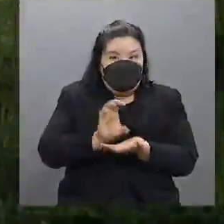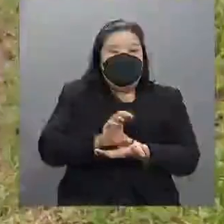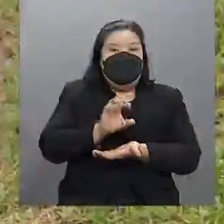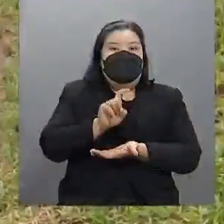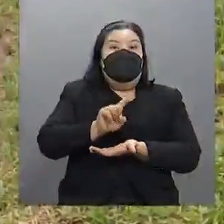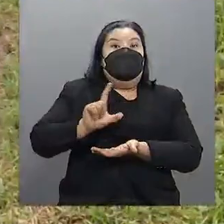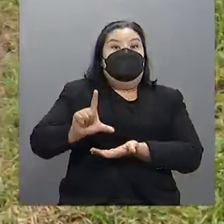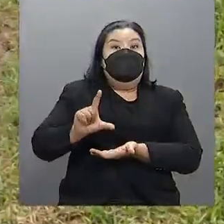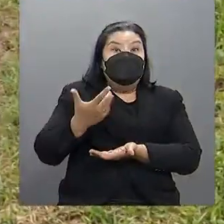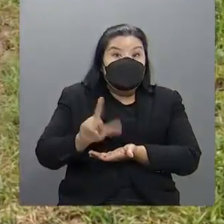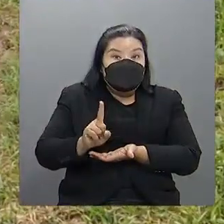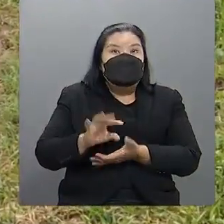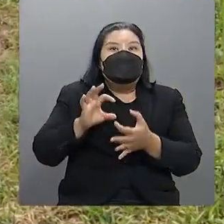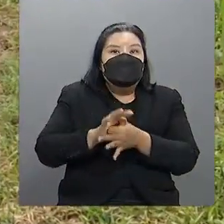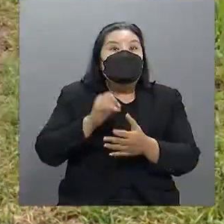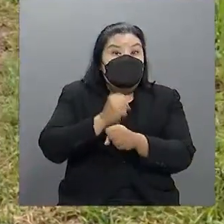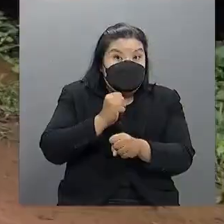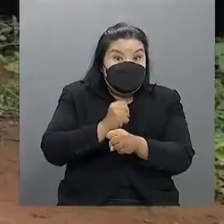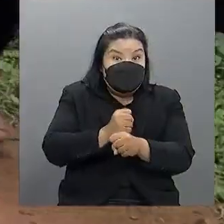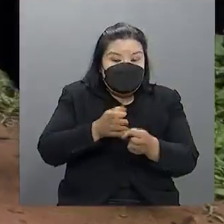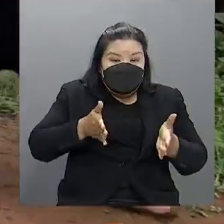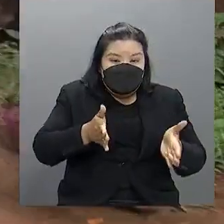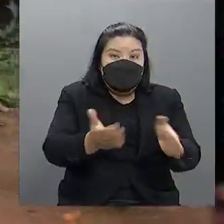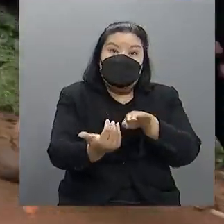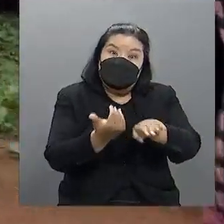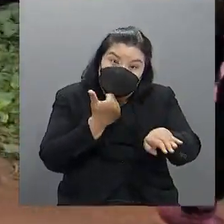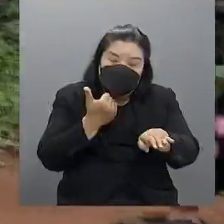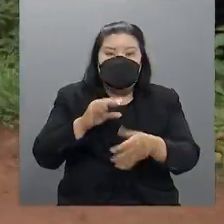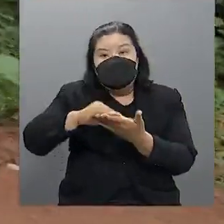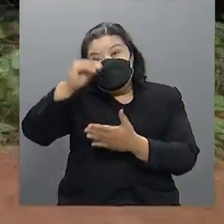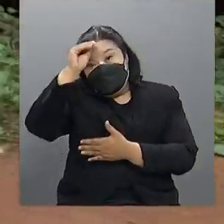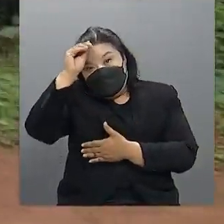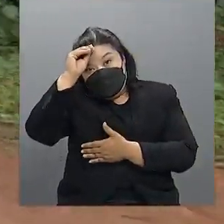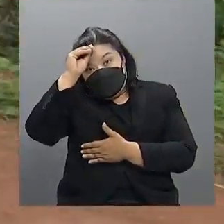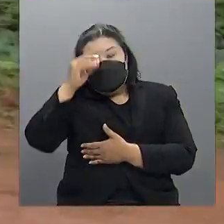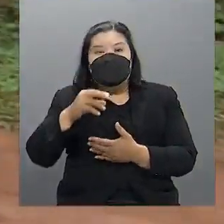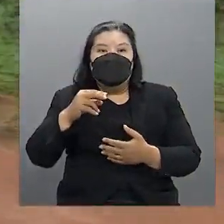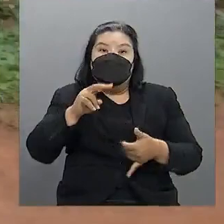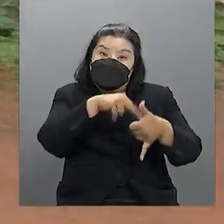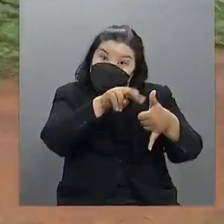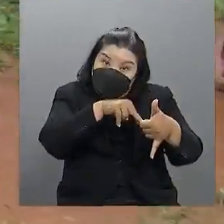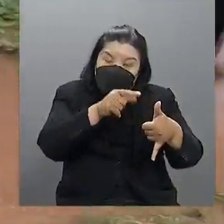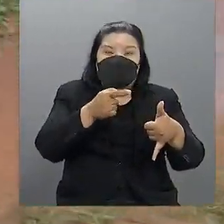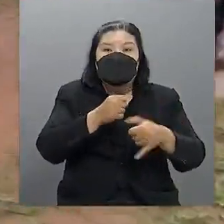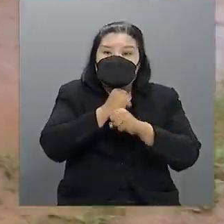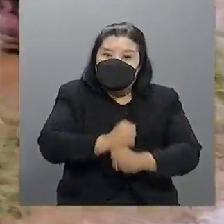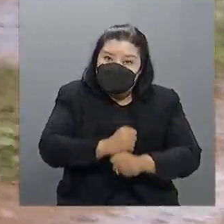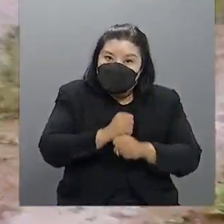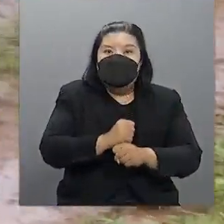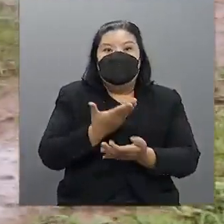านการก่อสร้างสาธารณูปโภคการศึกษาสุขภาพอนามัยผู้สูงอายุและรายได้บุคค